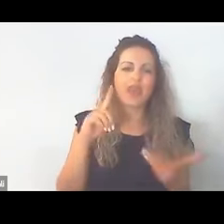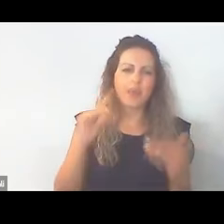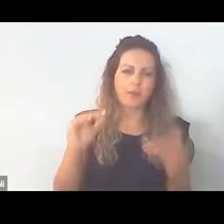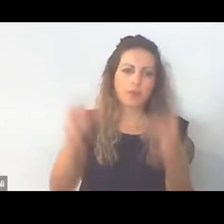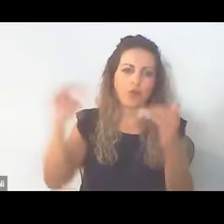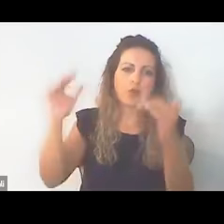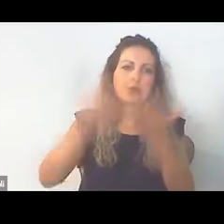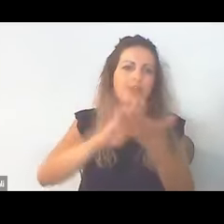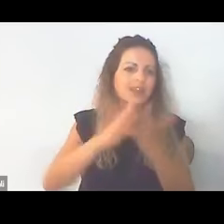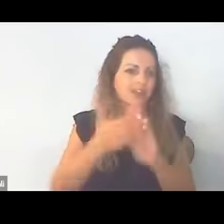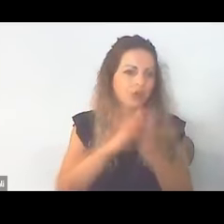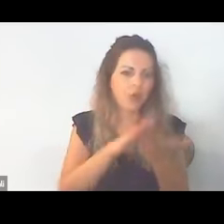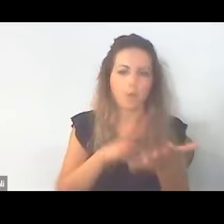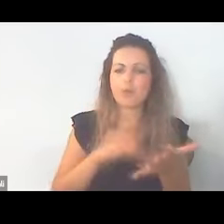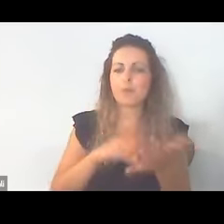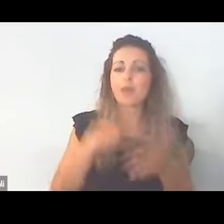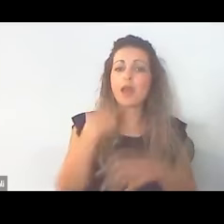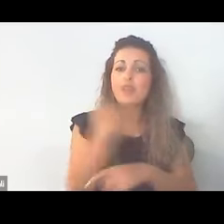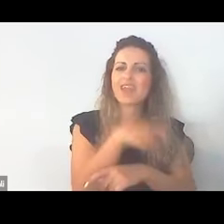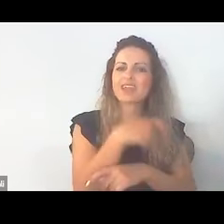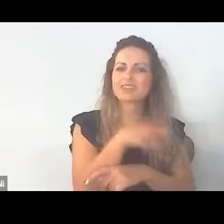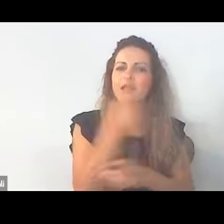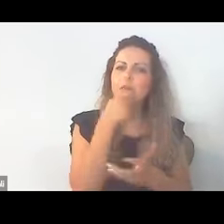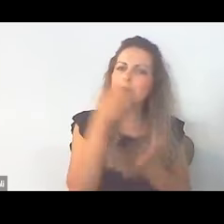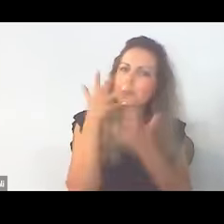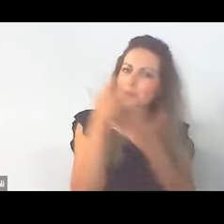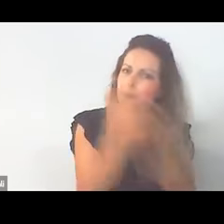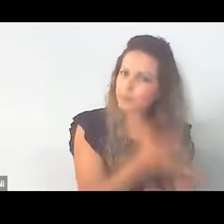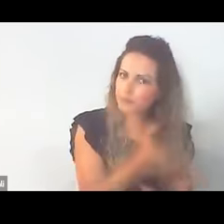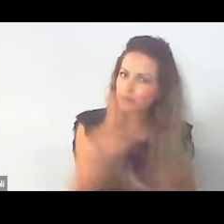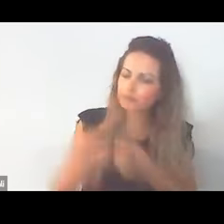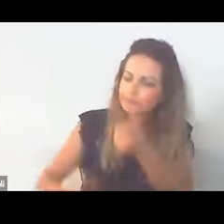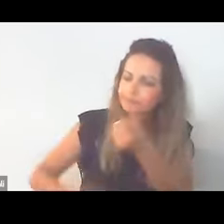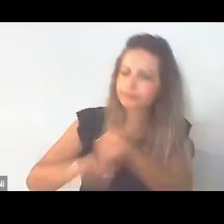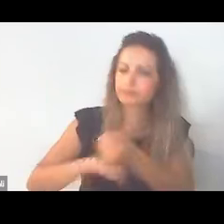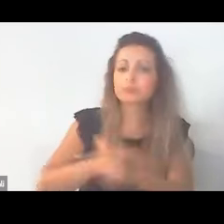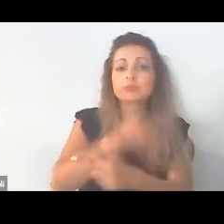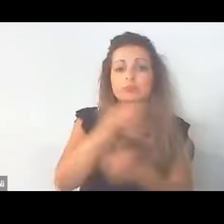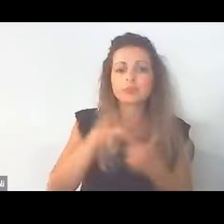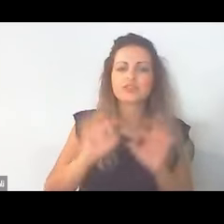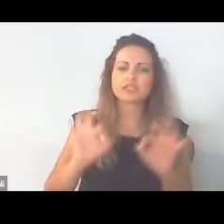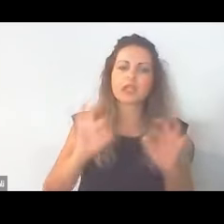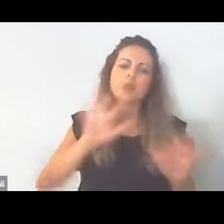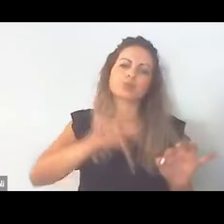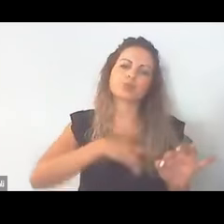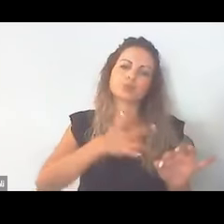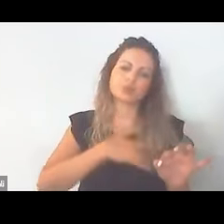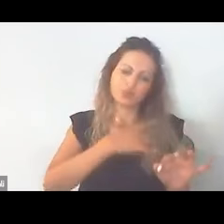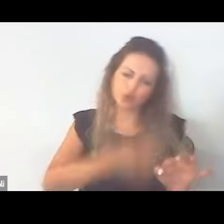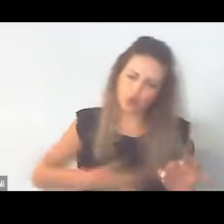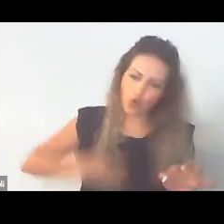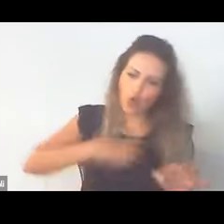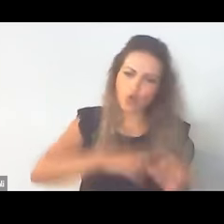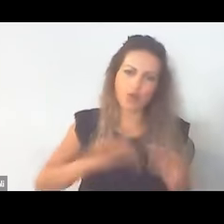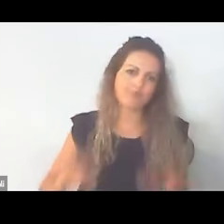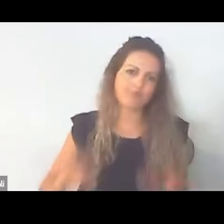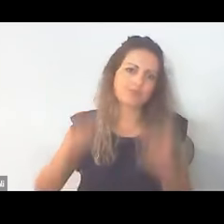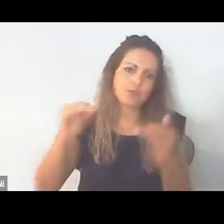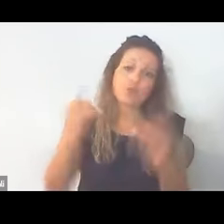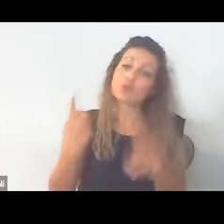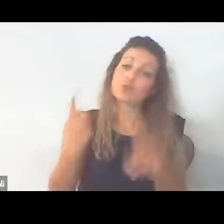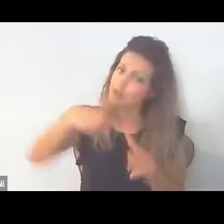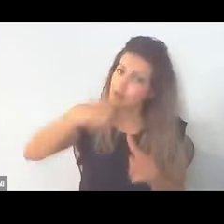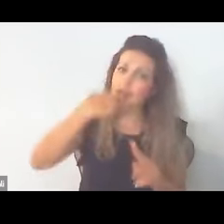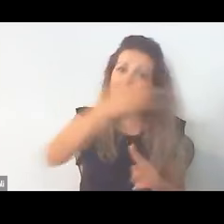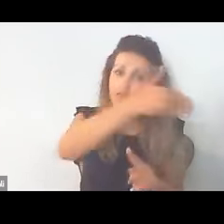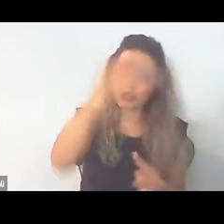δεν είναι κάτι το αμεληταίο, και σε ηθικό και σε ψυχολογικό επίπεδο. Αυτό που συμβαίνει στην Ελλάδα, στις περισσότερες των περιπτώσεων, είναι αυτό